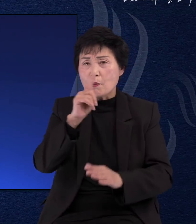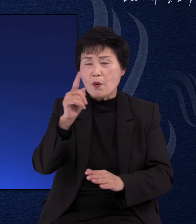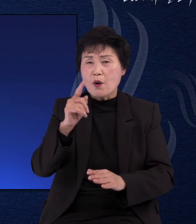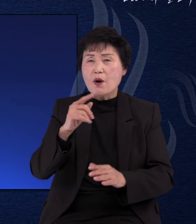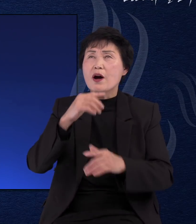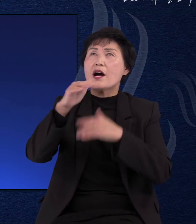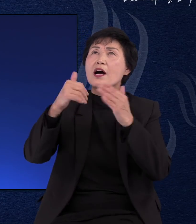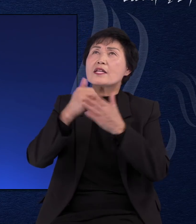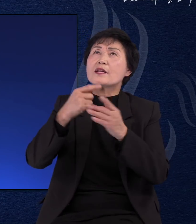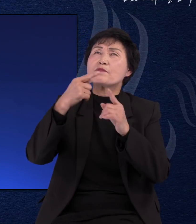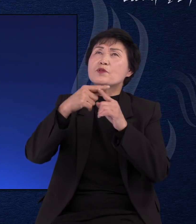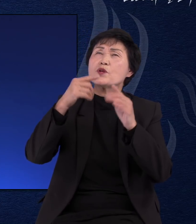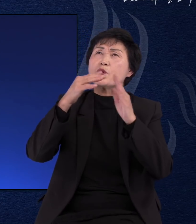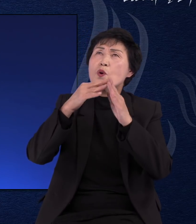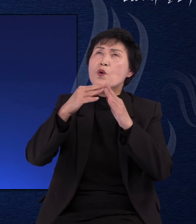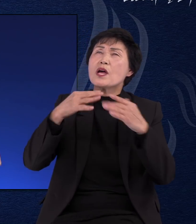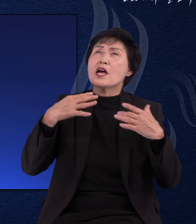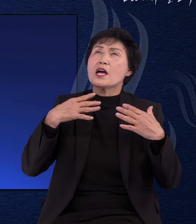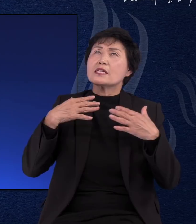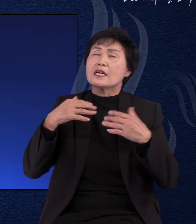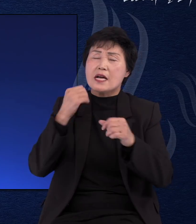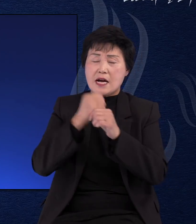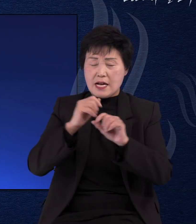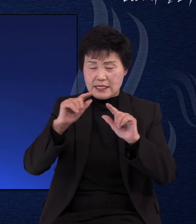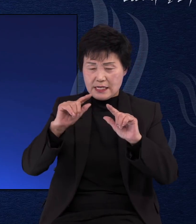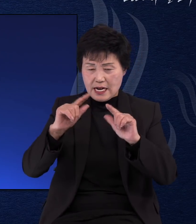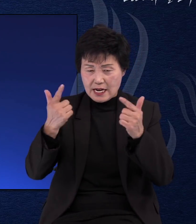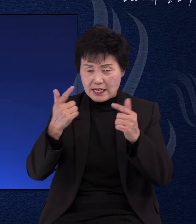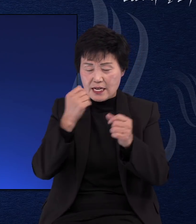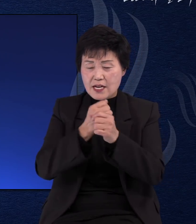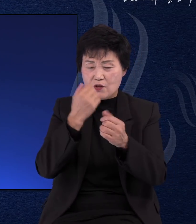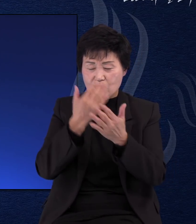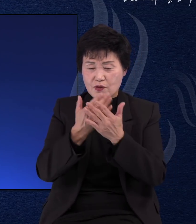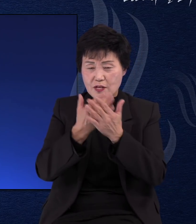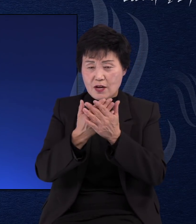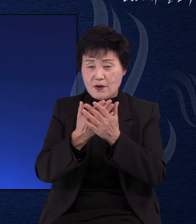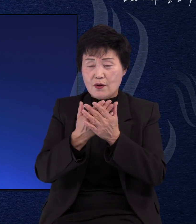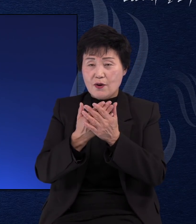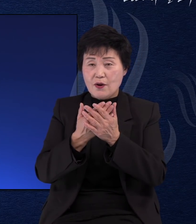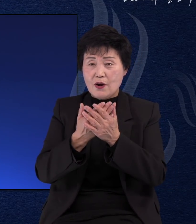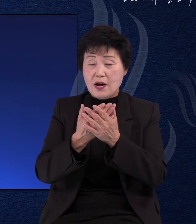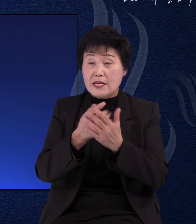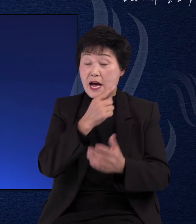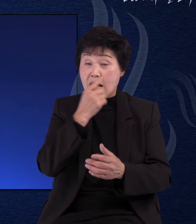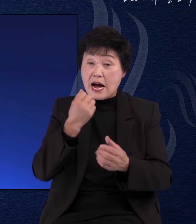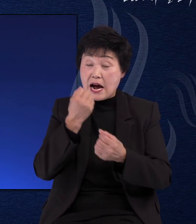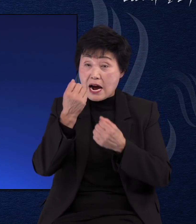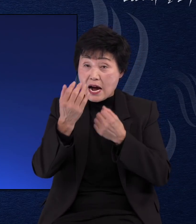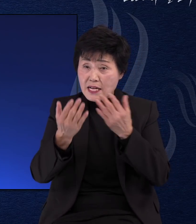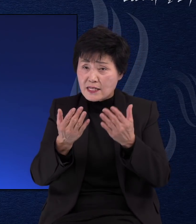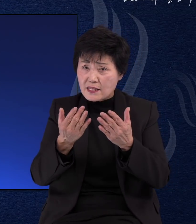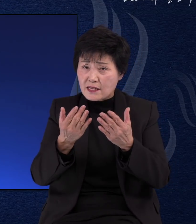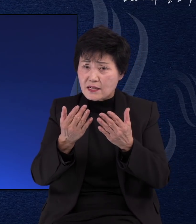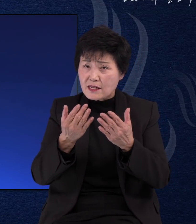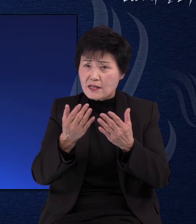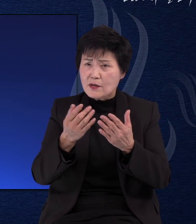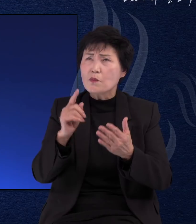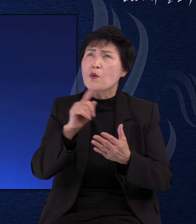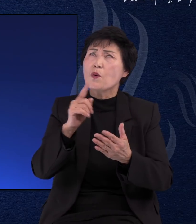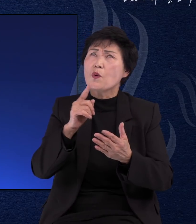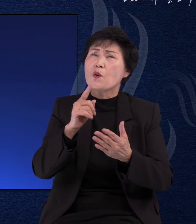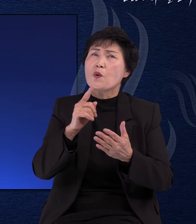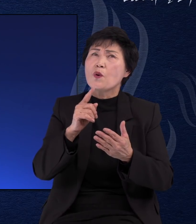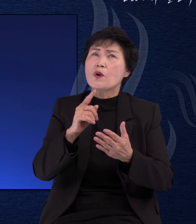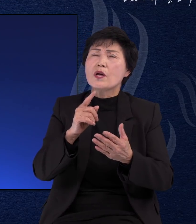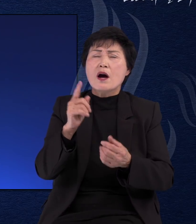정말 저와 교회는 동전의 양면 같아서 간증을 하라 치면 이 간증밖에 할 것 없는데 제가